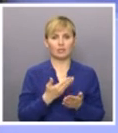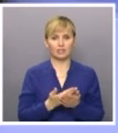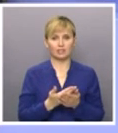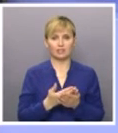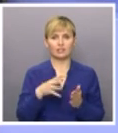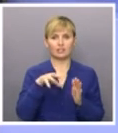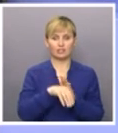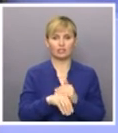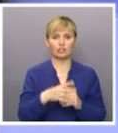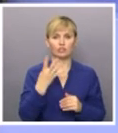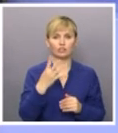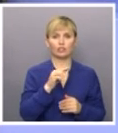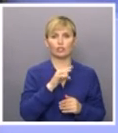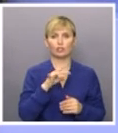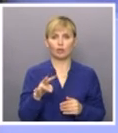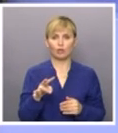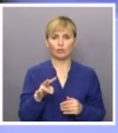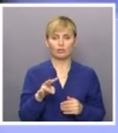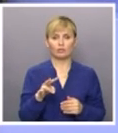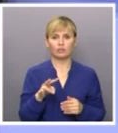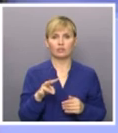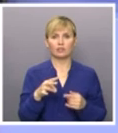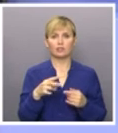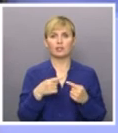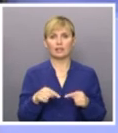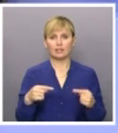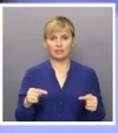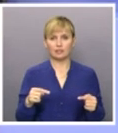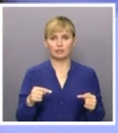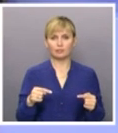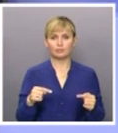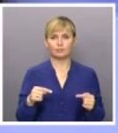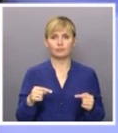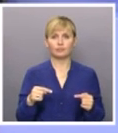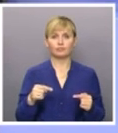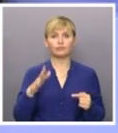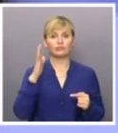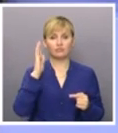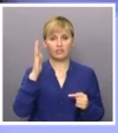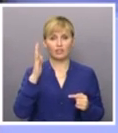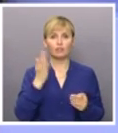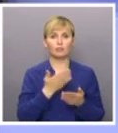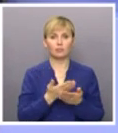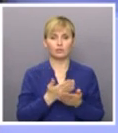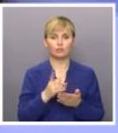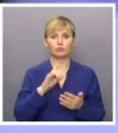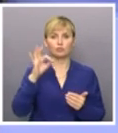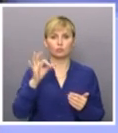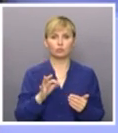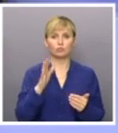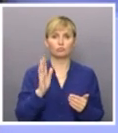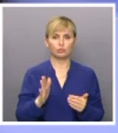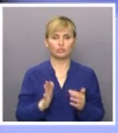предполагалось содержать 4 тонны племенных рыб. А в дальнейшем предполагается, что субсидирование будет